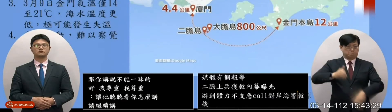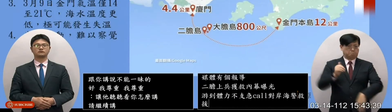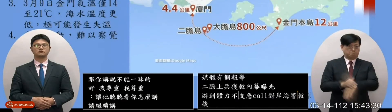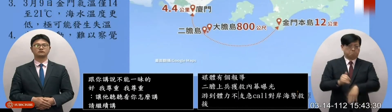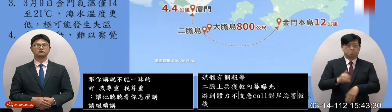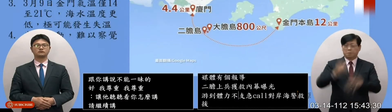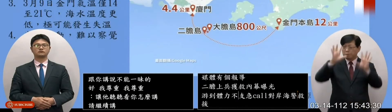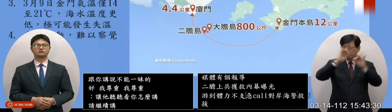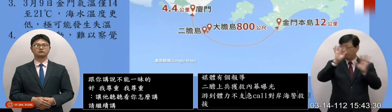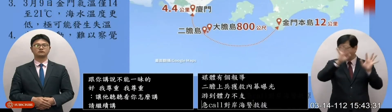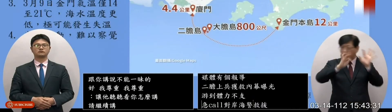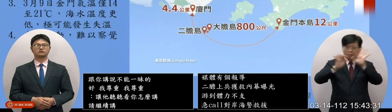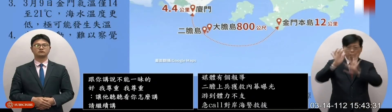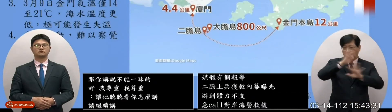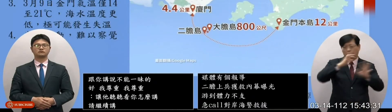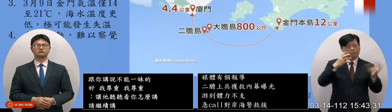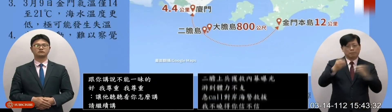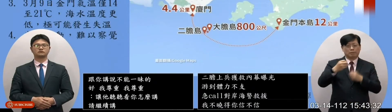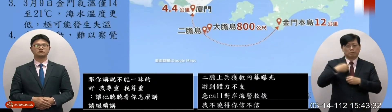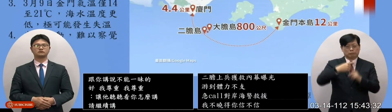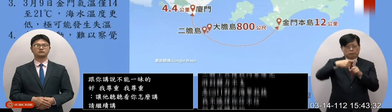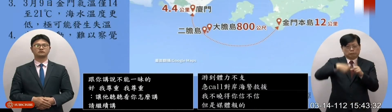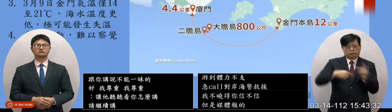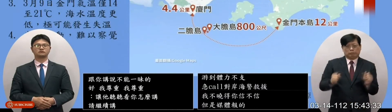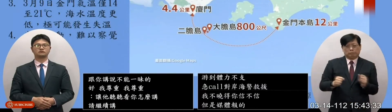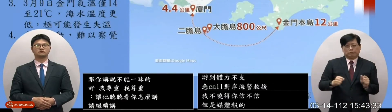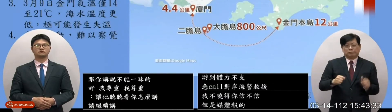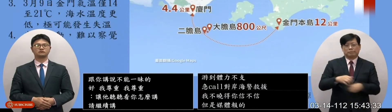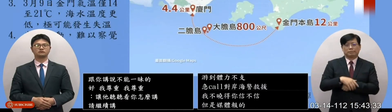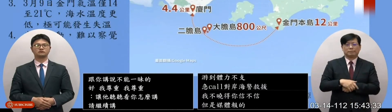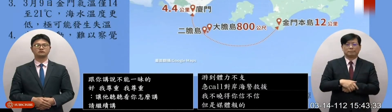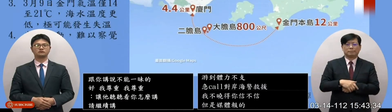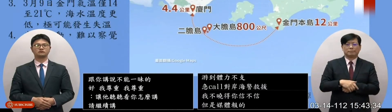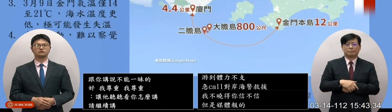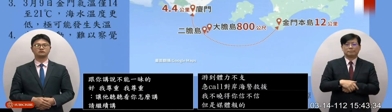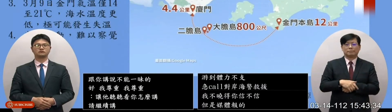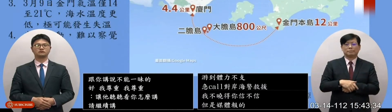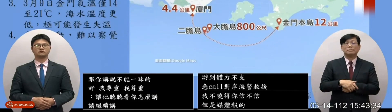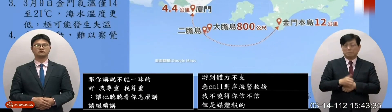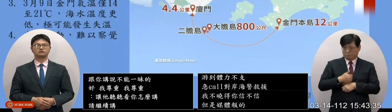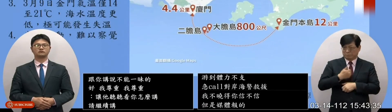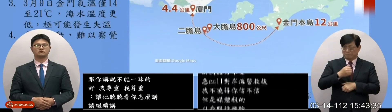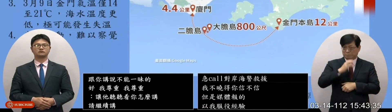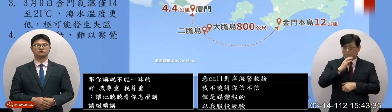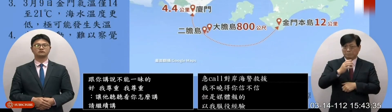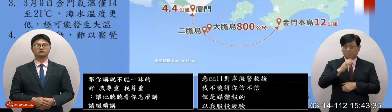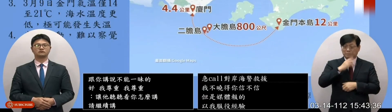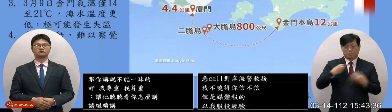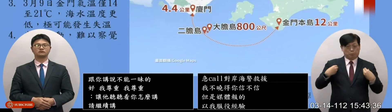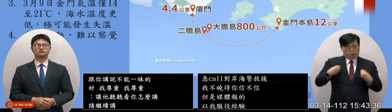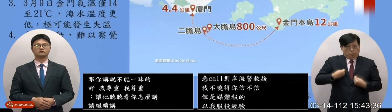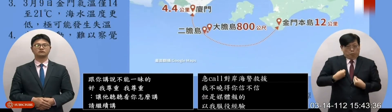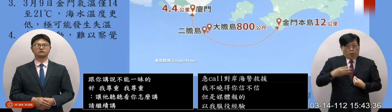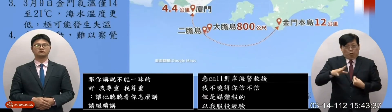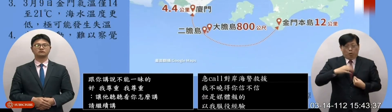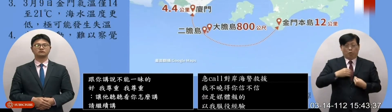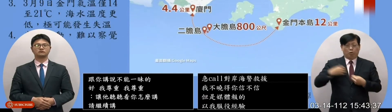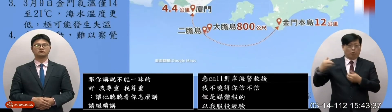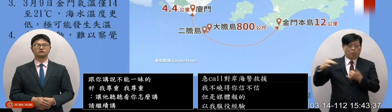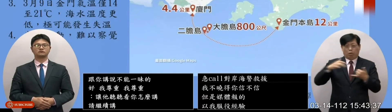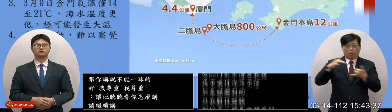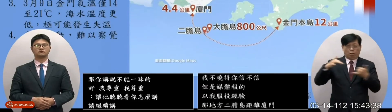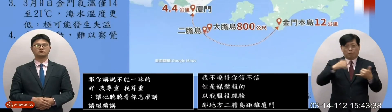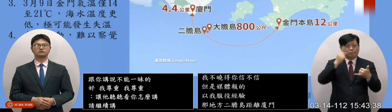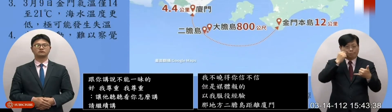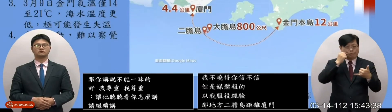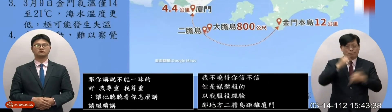好啦，晚上看不到方向啦，海水温度很低啦，让就算让你穿救生衣啦，海流你怎么